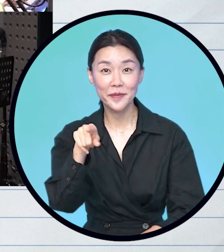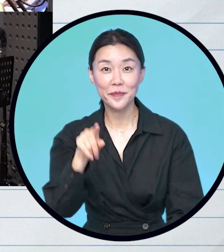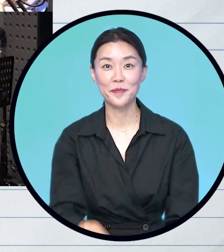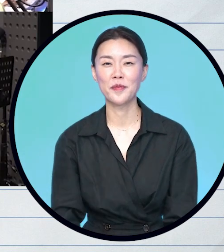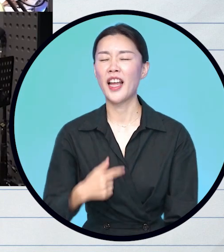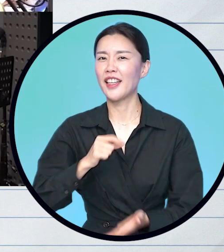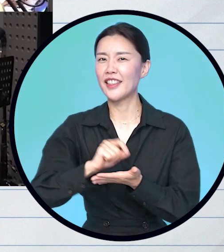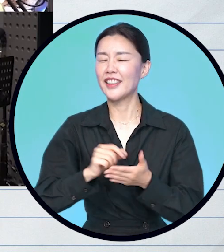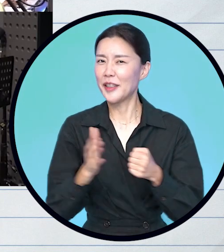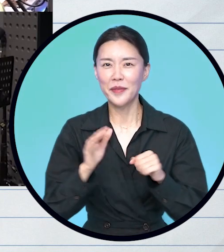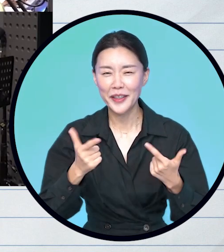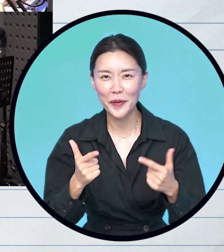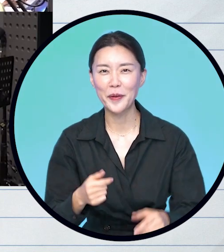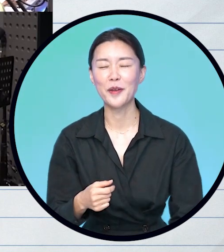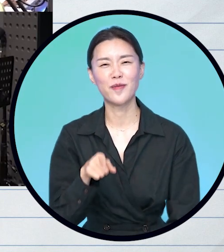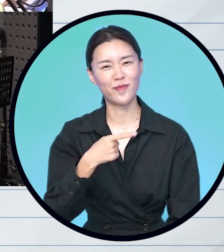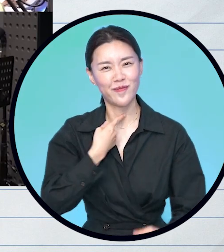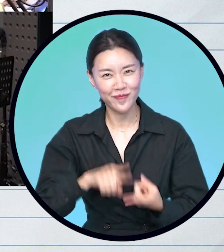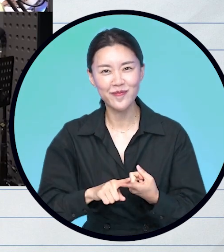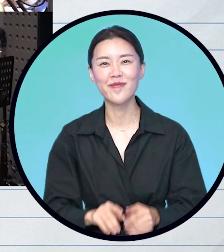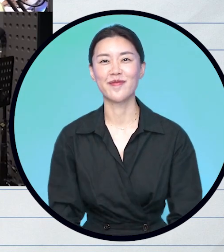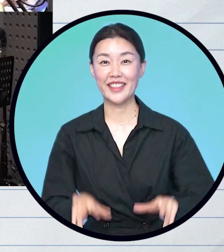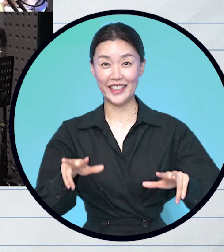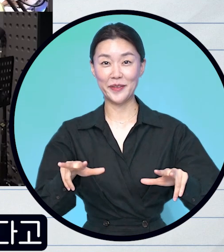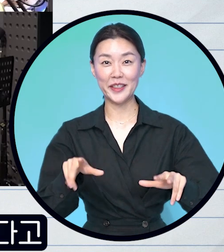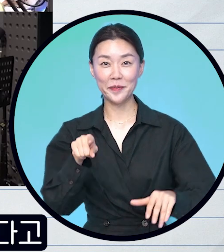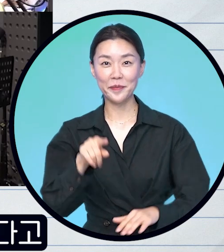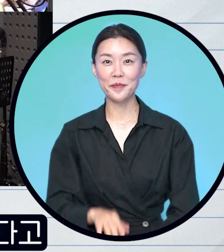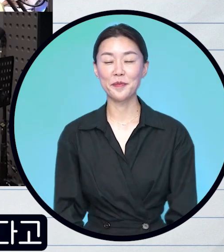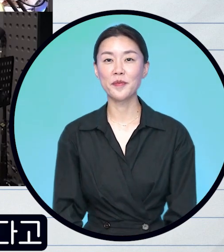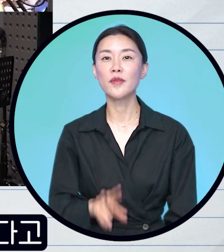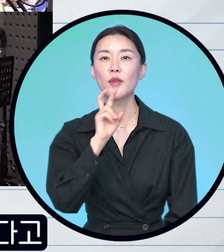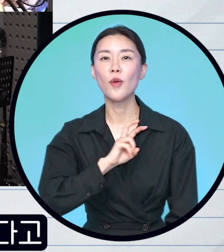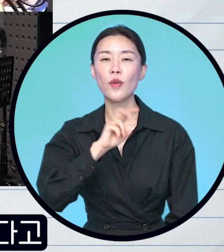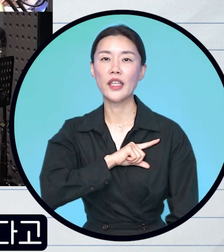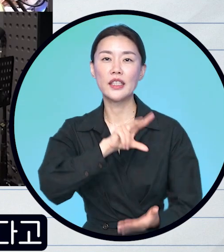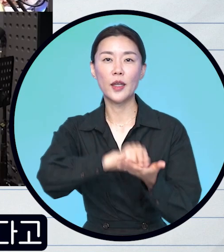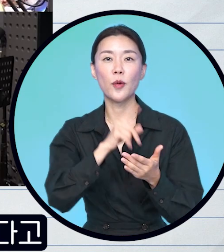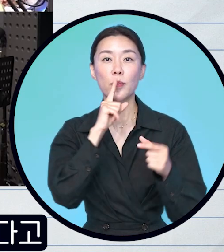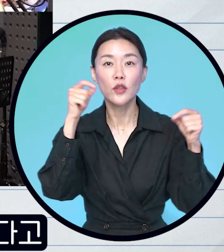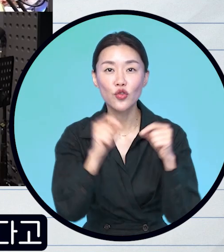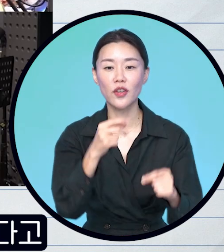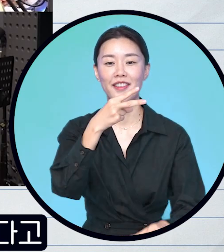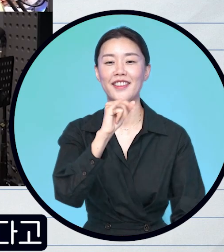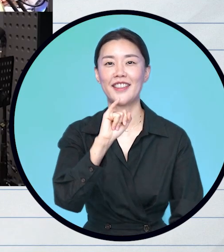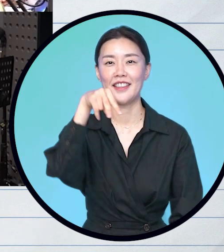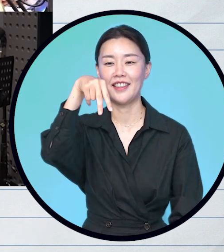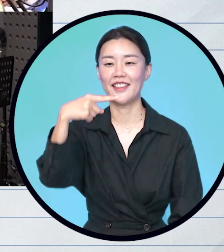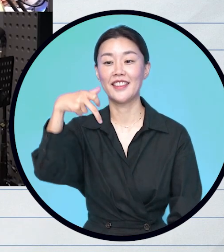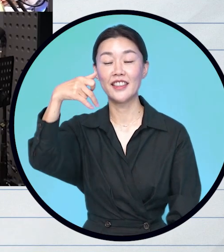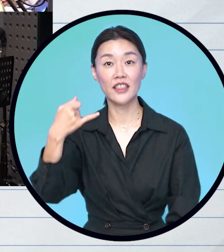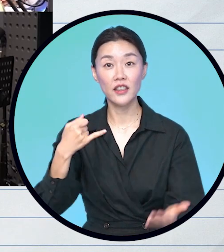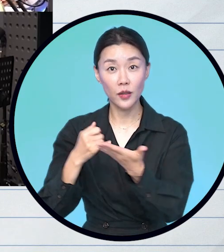절대 제가 써서 그런 건 아니고 지금 나오는 부분 네. 이 곡의 제목을 줄여서 디스크라고도 부른다고 혹시